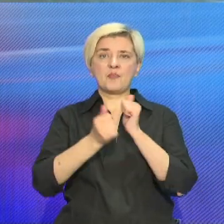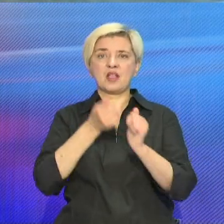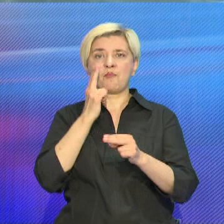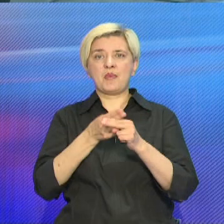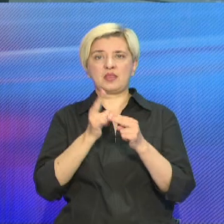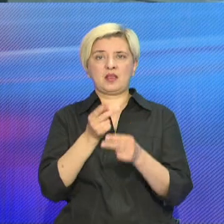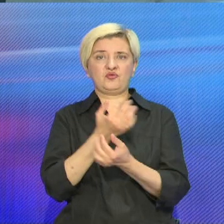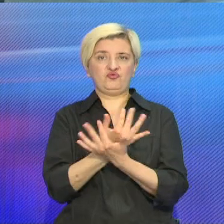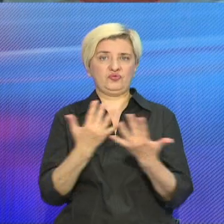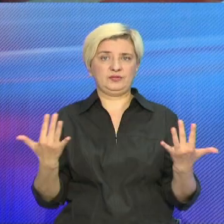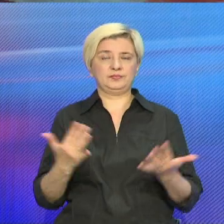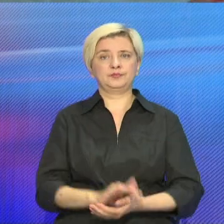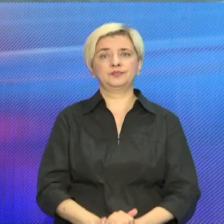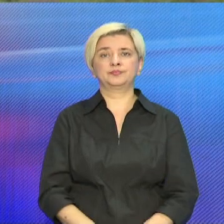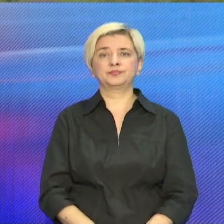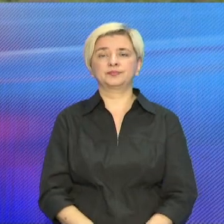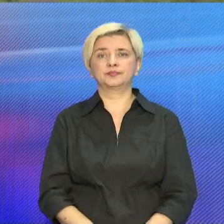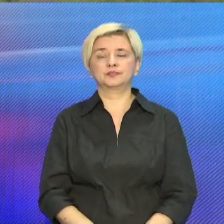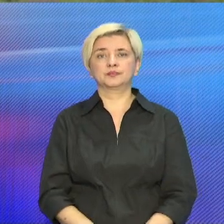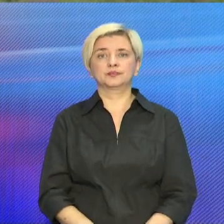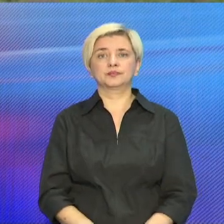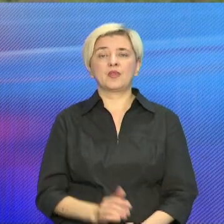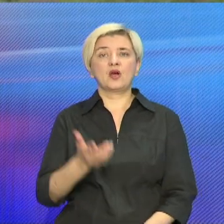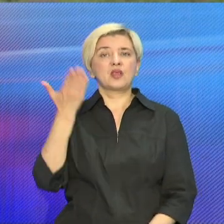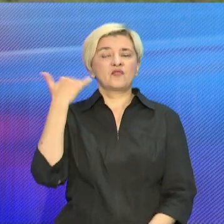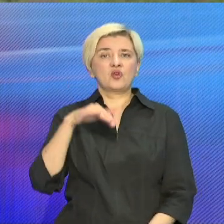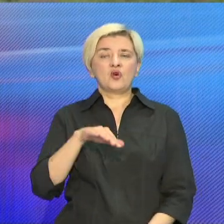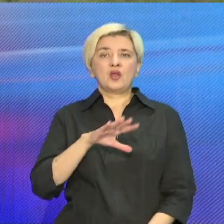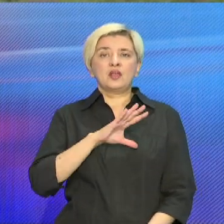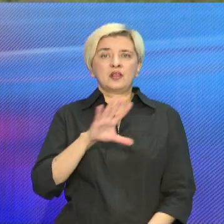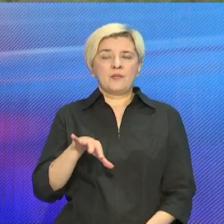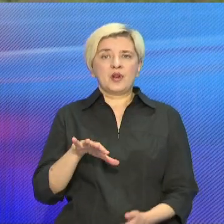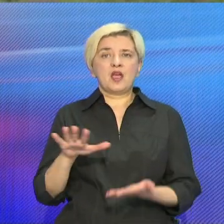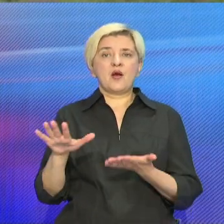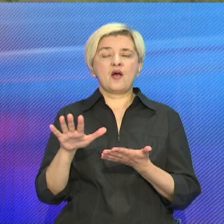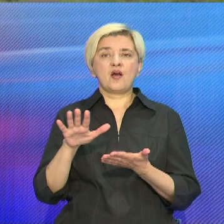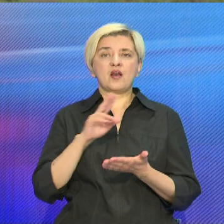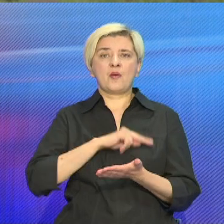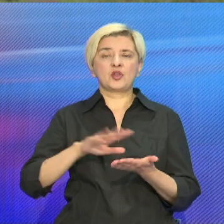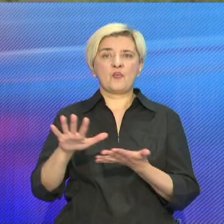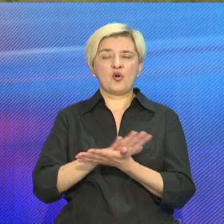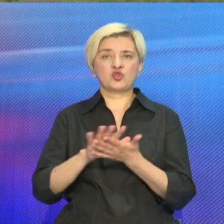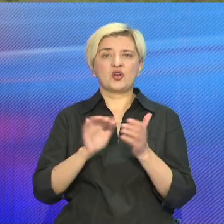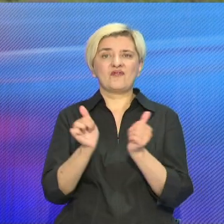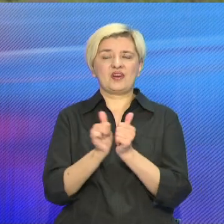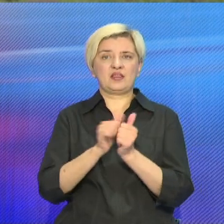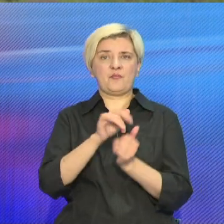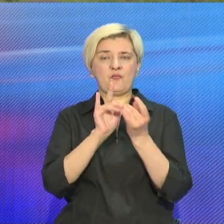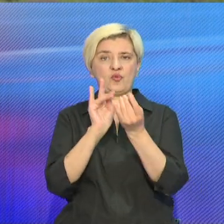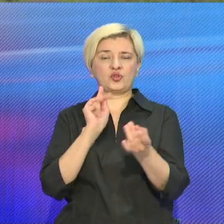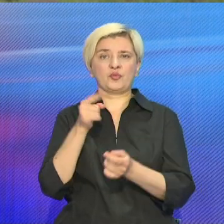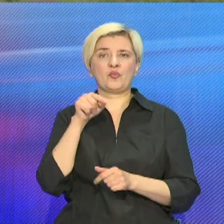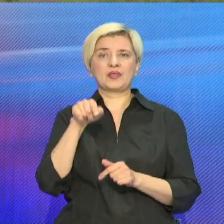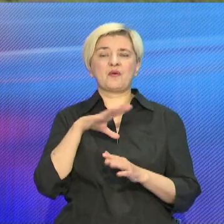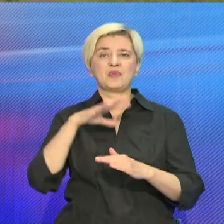і іншыя прадметы. Уже давно очень не проводились работы вот, до очищения возле, в районе моста, потому что там